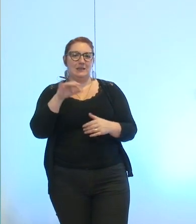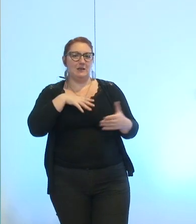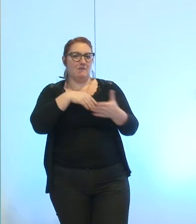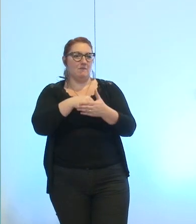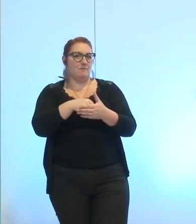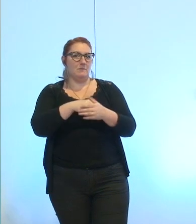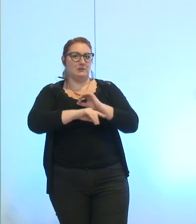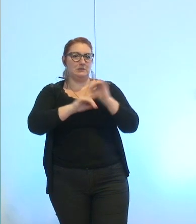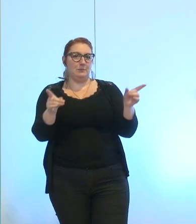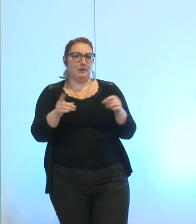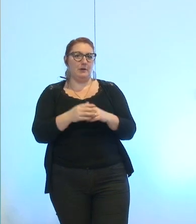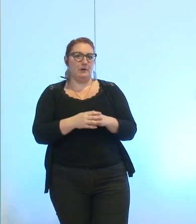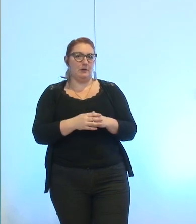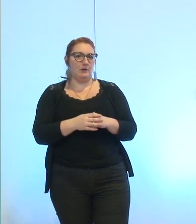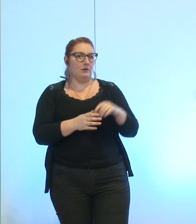au